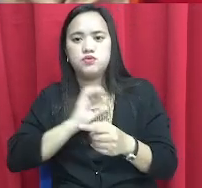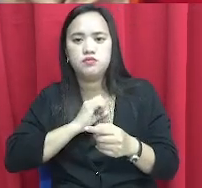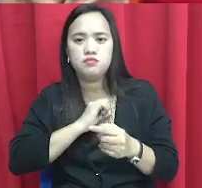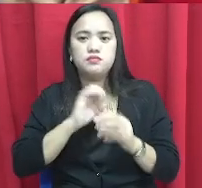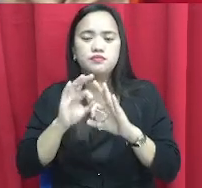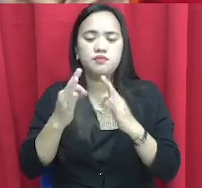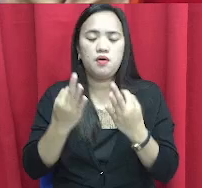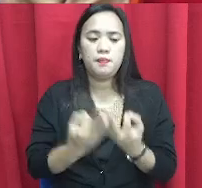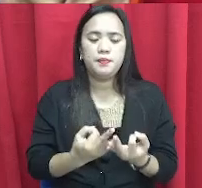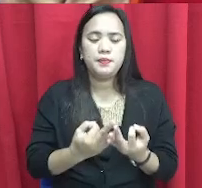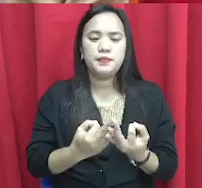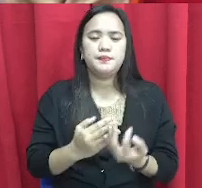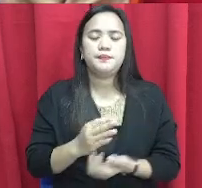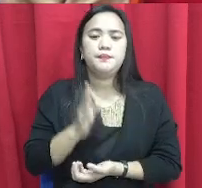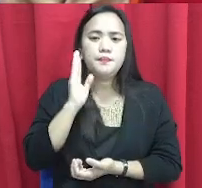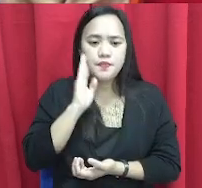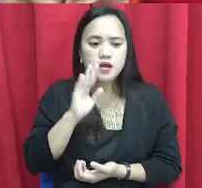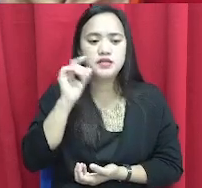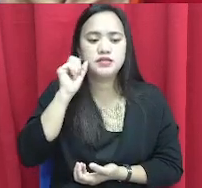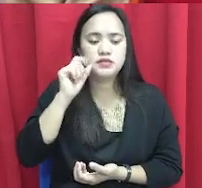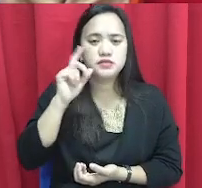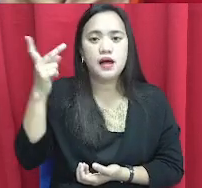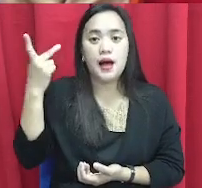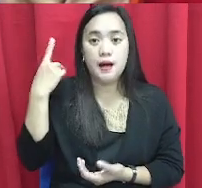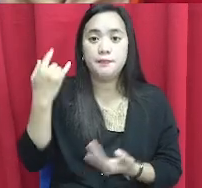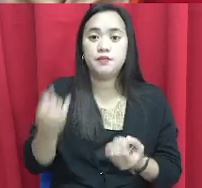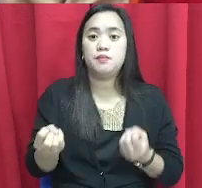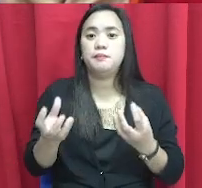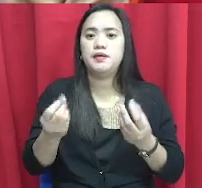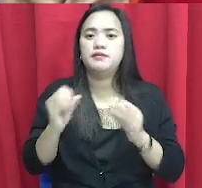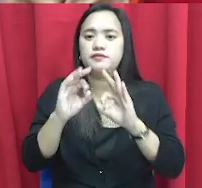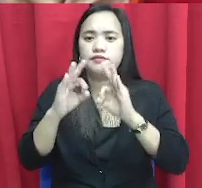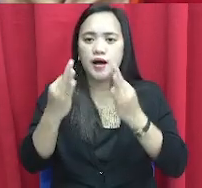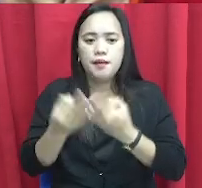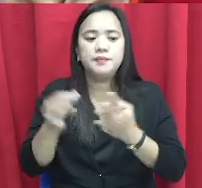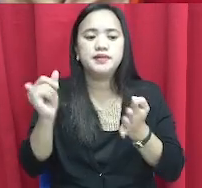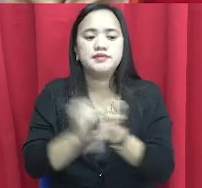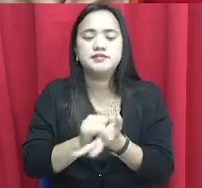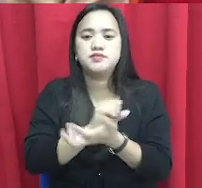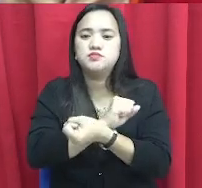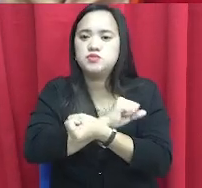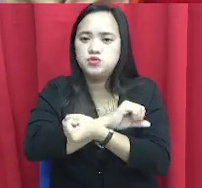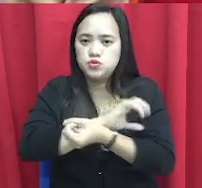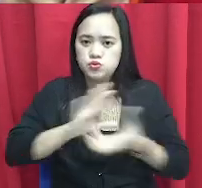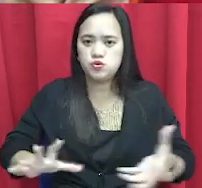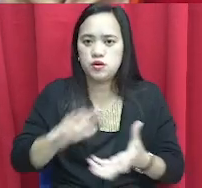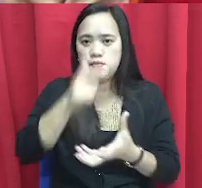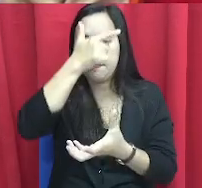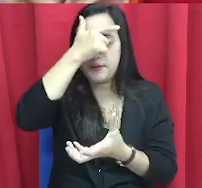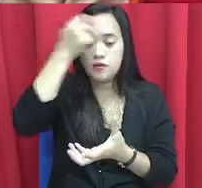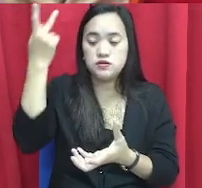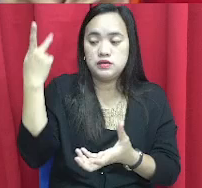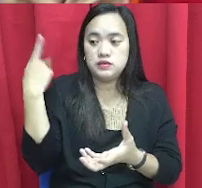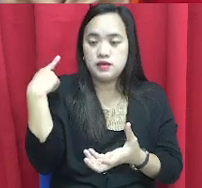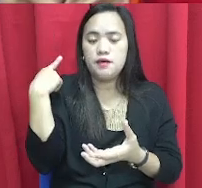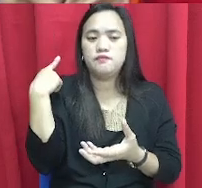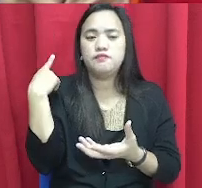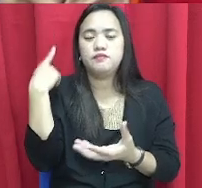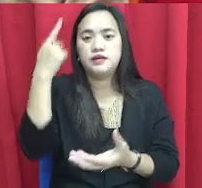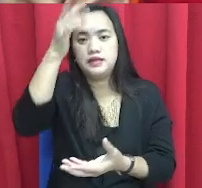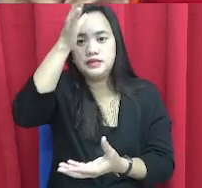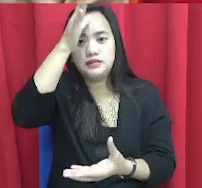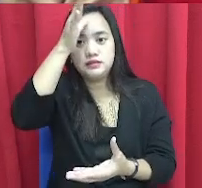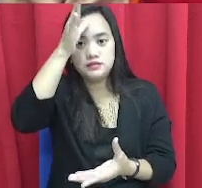kapatid napakaraming pamilya ang sira sa kadahilanang merong lider ng tahanan na umasa sa pera